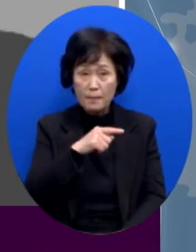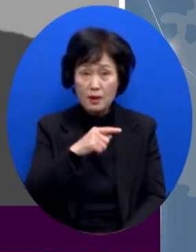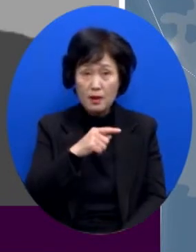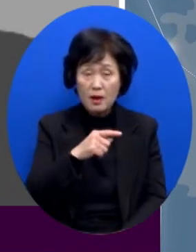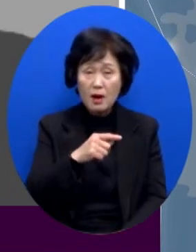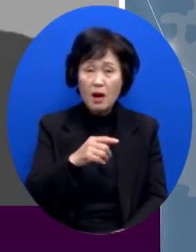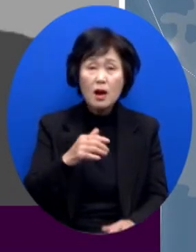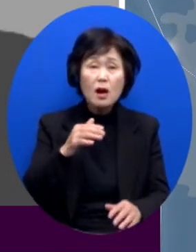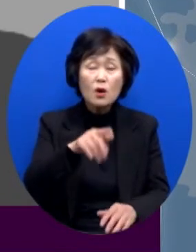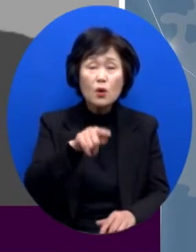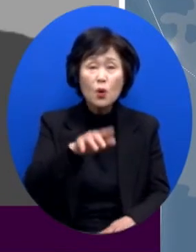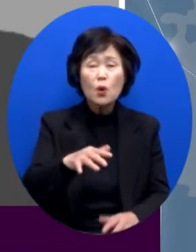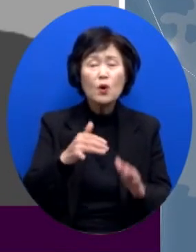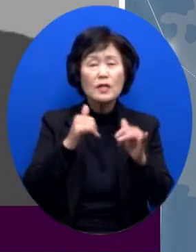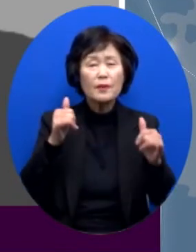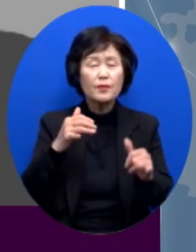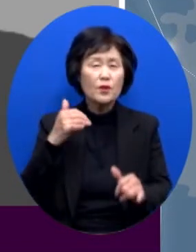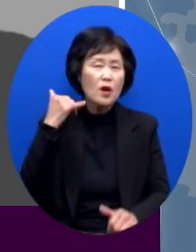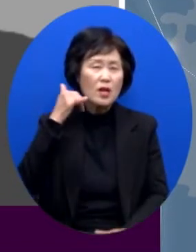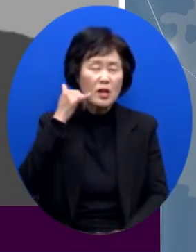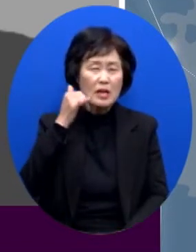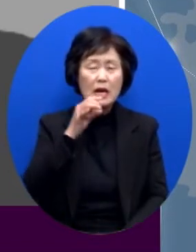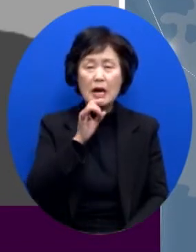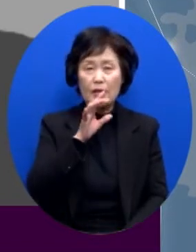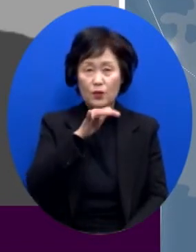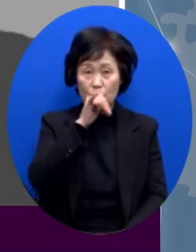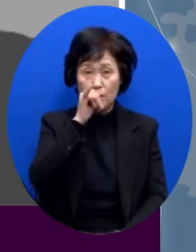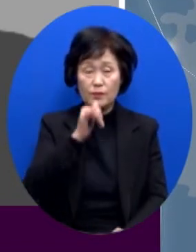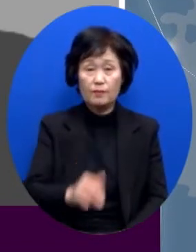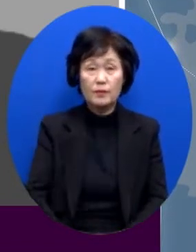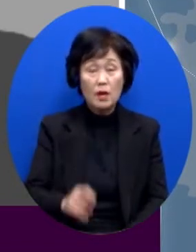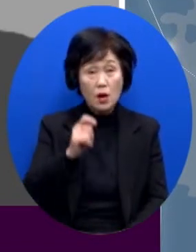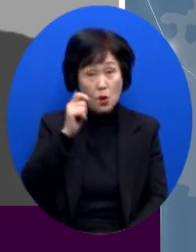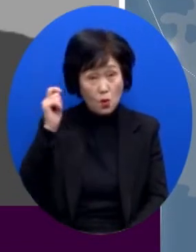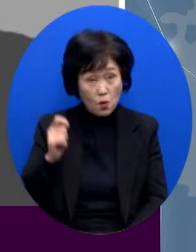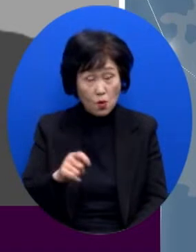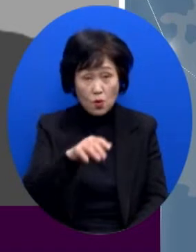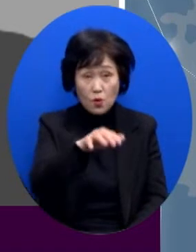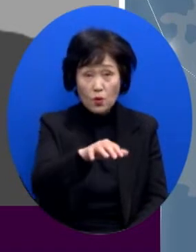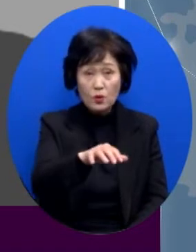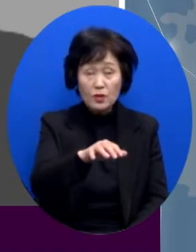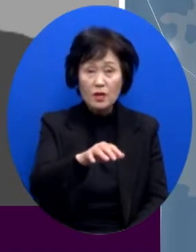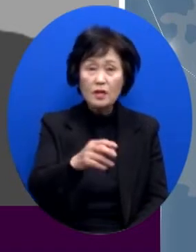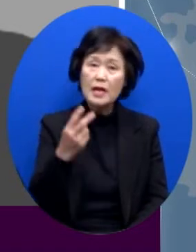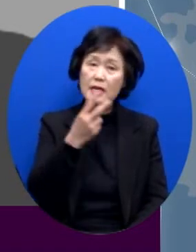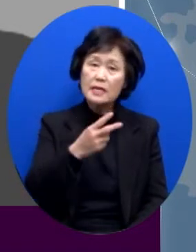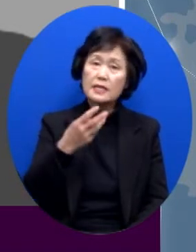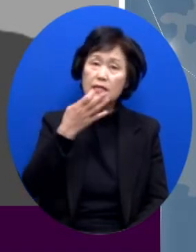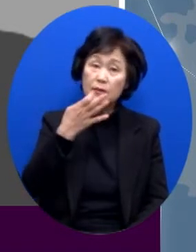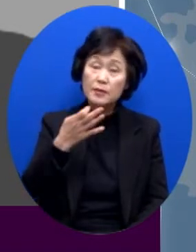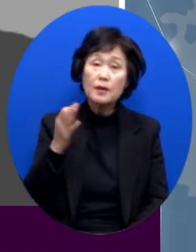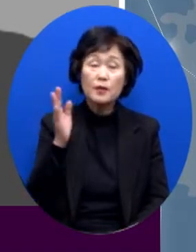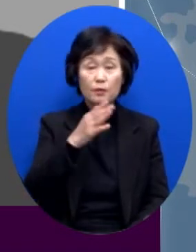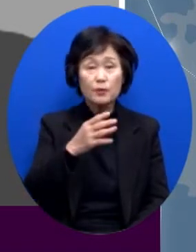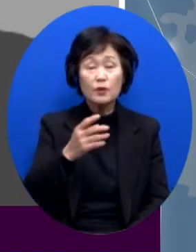우크라이나 동 바스 지역엔 지난 2014년부터 정 부근과 칠러 반군의 충돌로 오랫동안 내전을 겪은